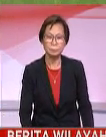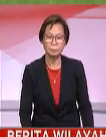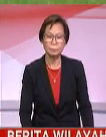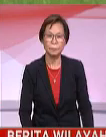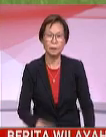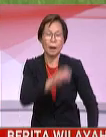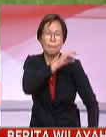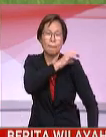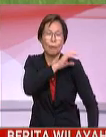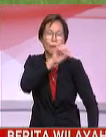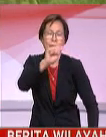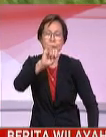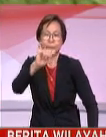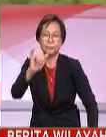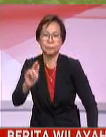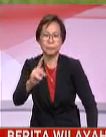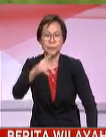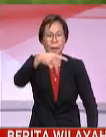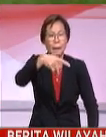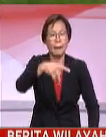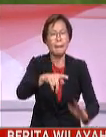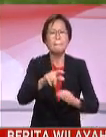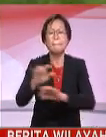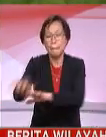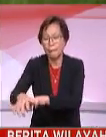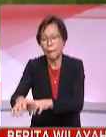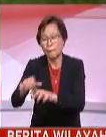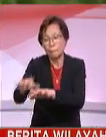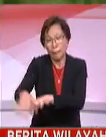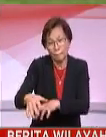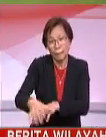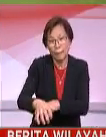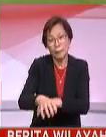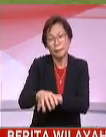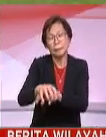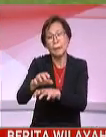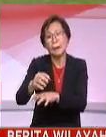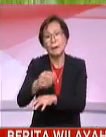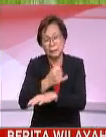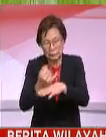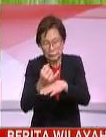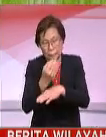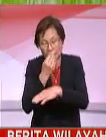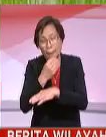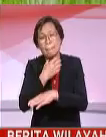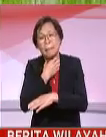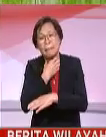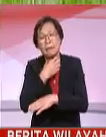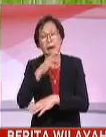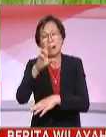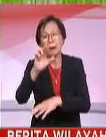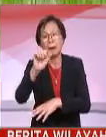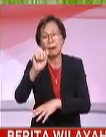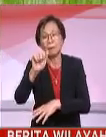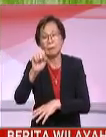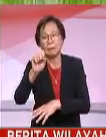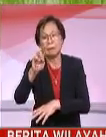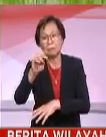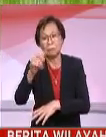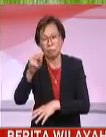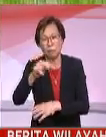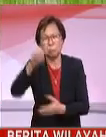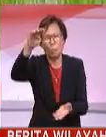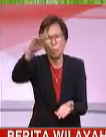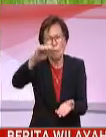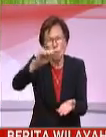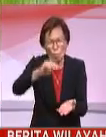Menurut pengerusi Jawatankuasa Perladangan, Pertanian dan Industri Makanan Perak, Razman Zakaria, terdapat penurunan